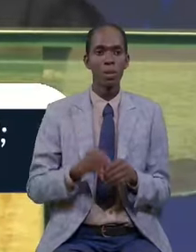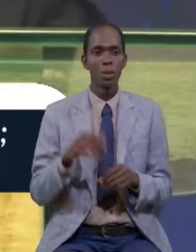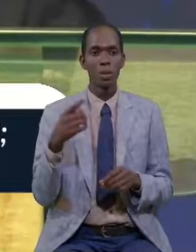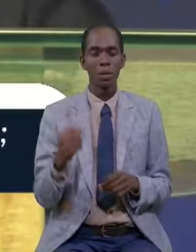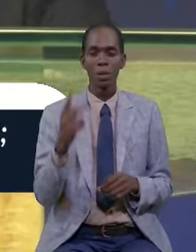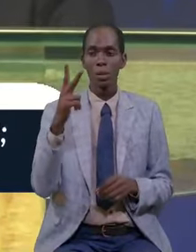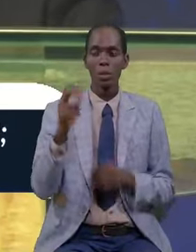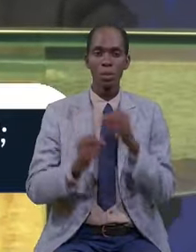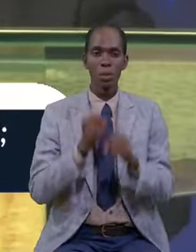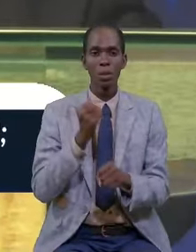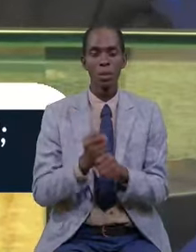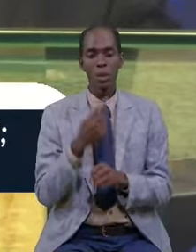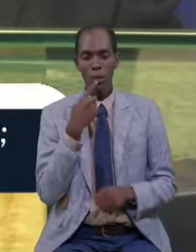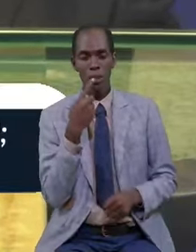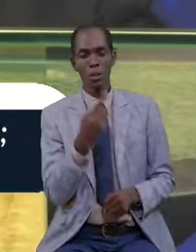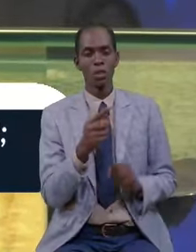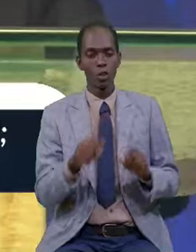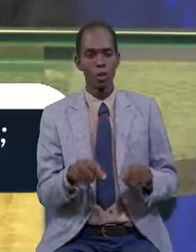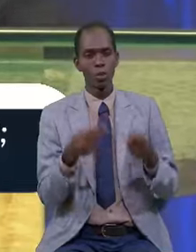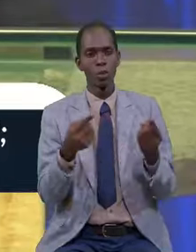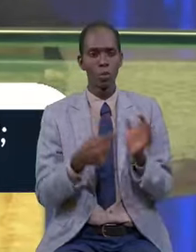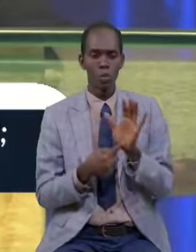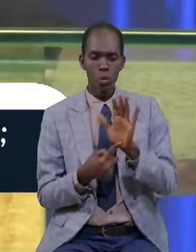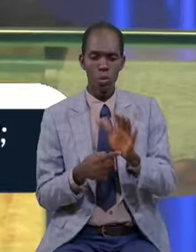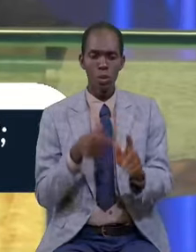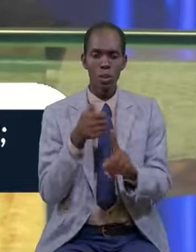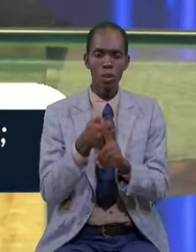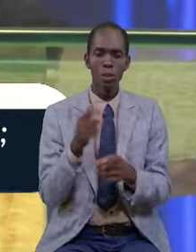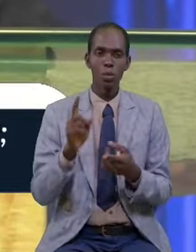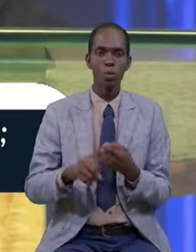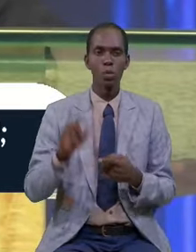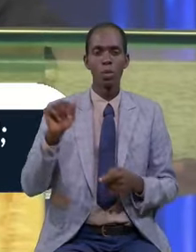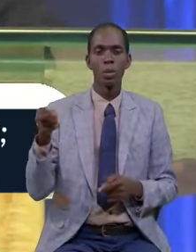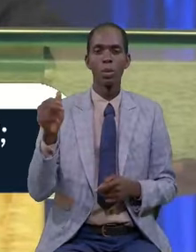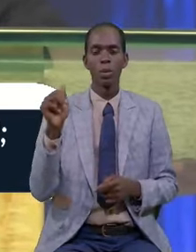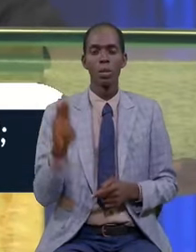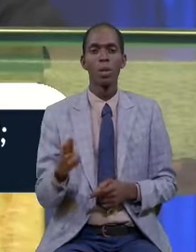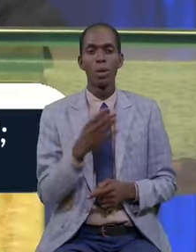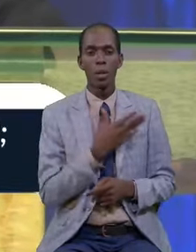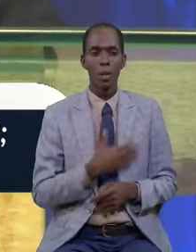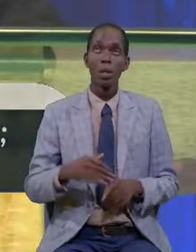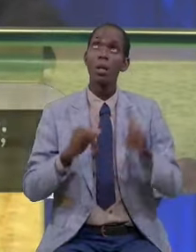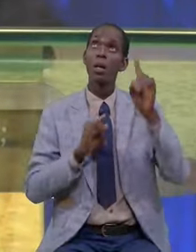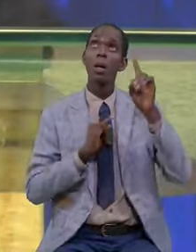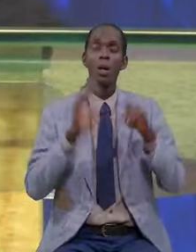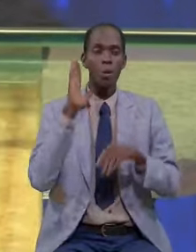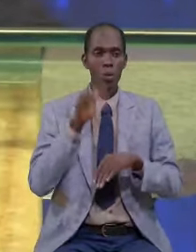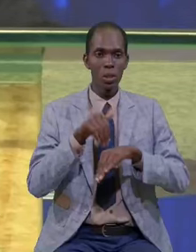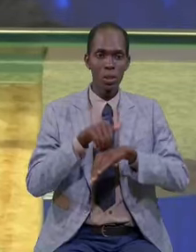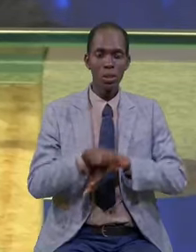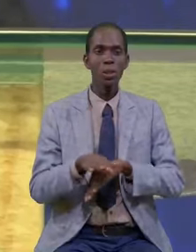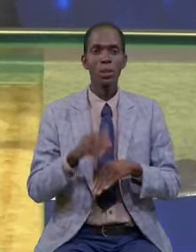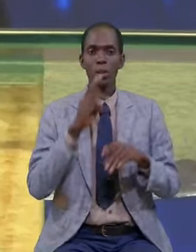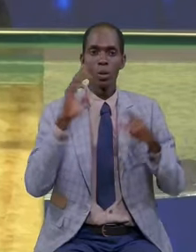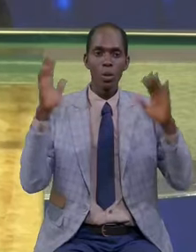année. Va, présente-toi devant Achab, et je ferai tomber de la